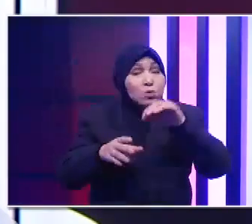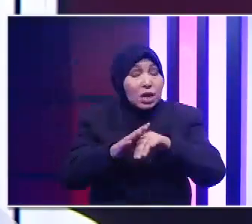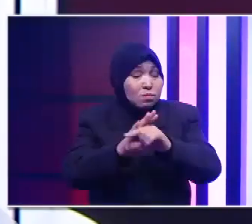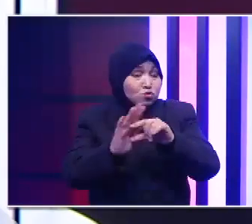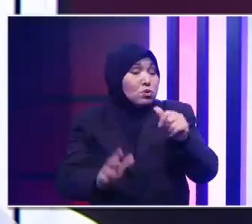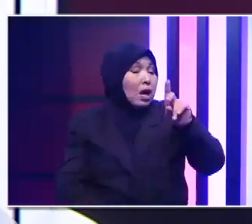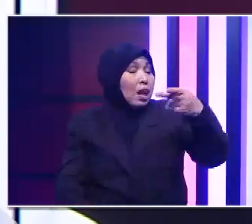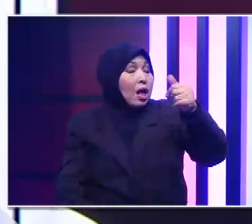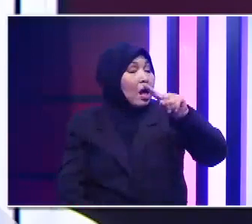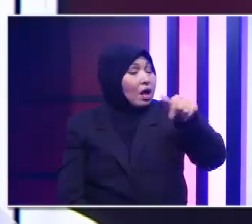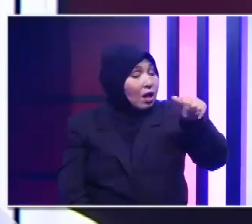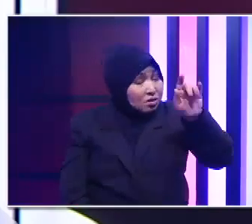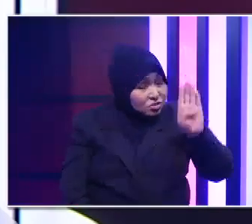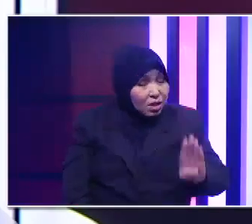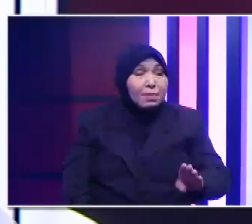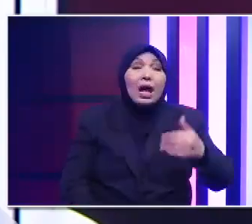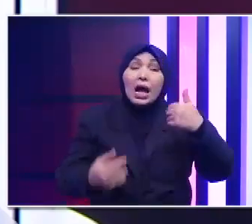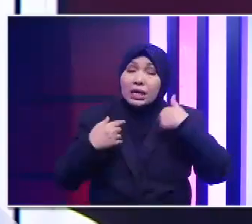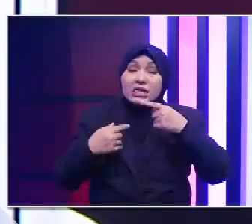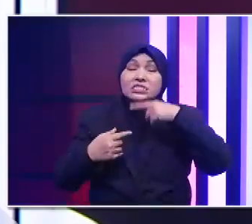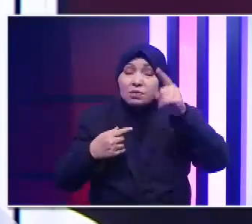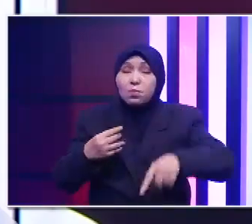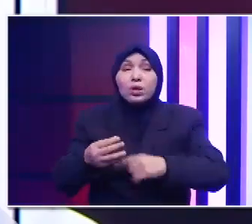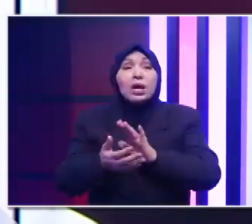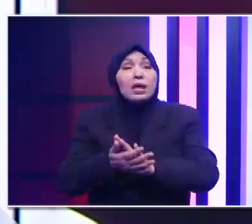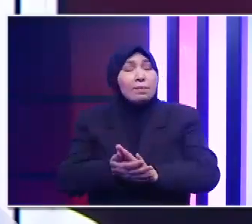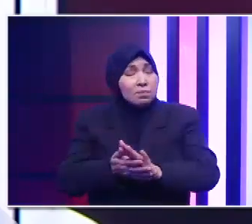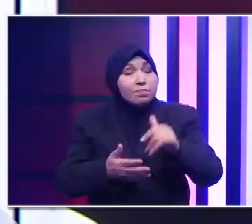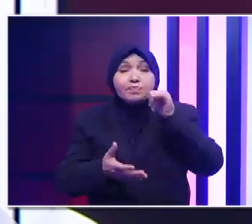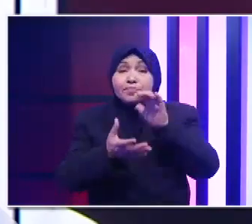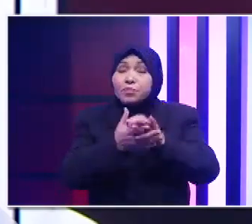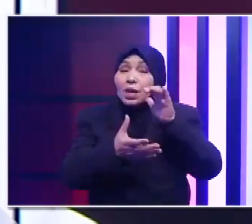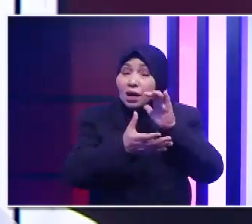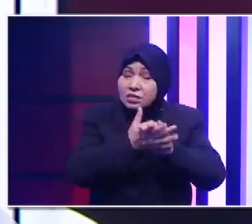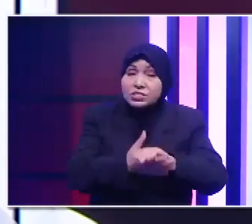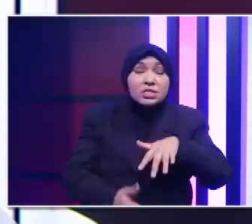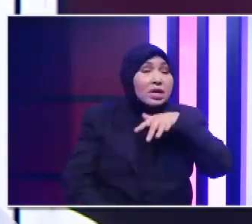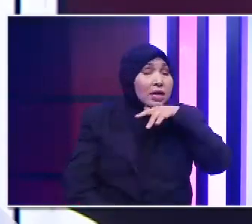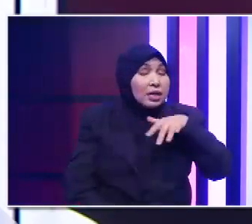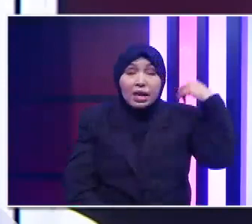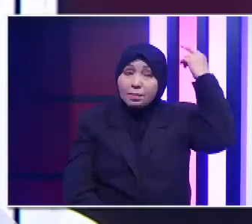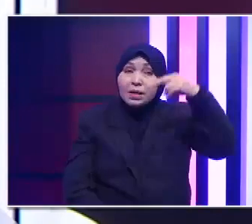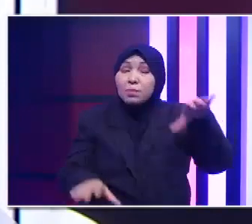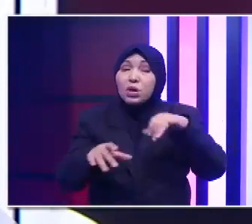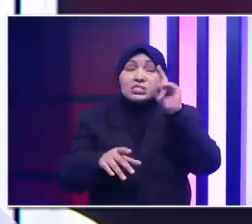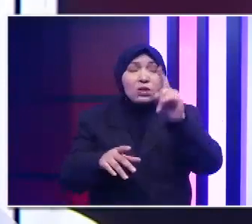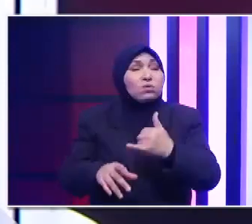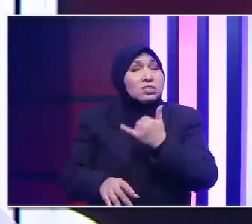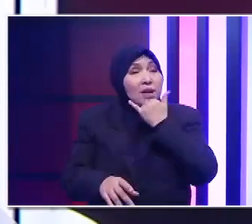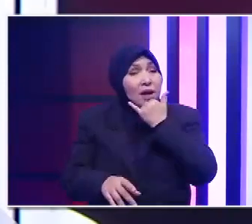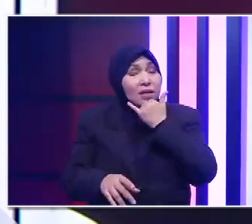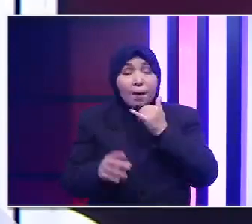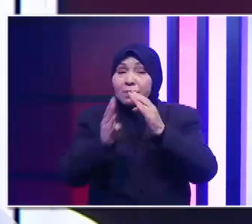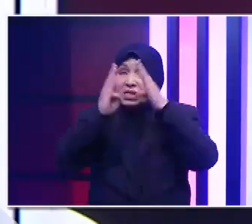lebih Yaiba adzab yang mana isu-isu Nabi ini kalau dibuat satu kesalahan kalau dibawa